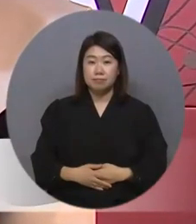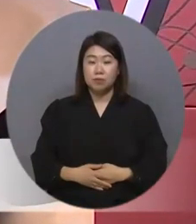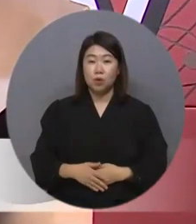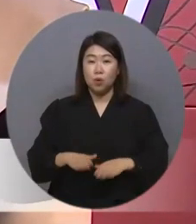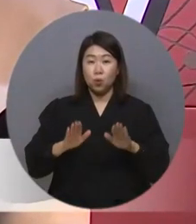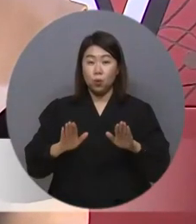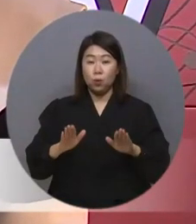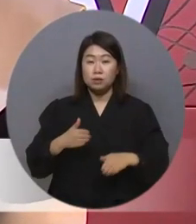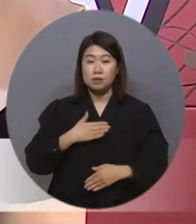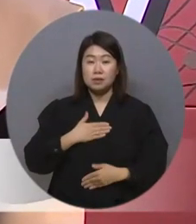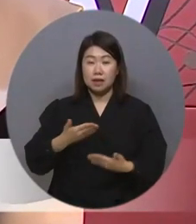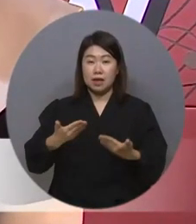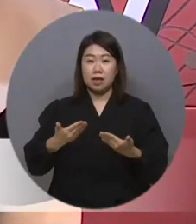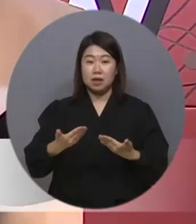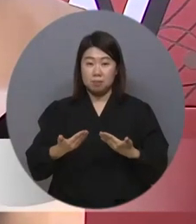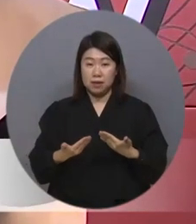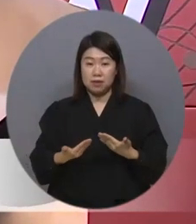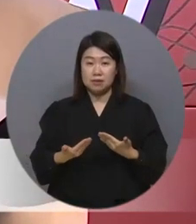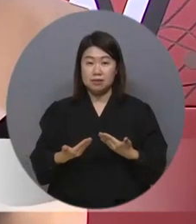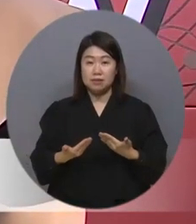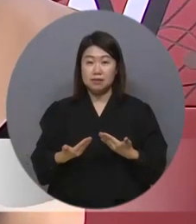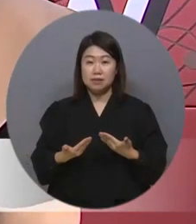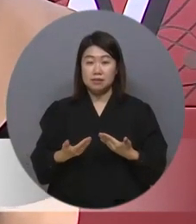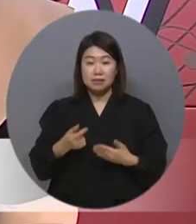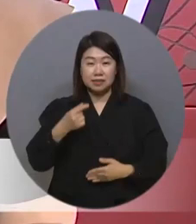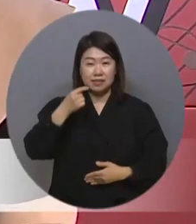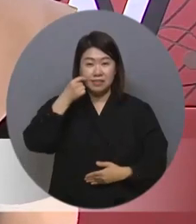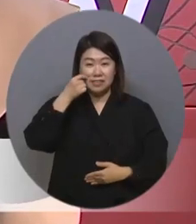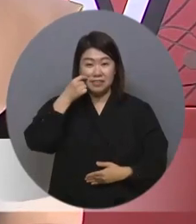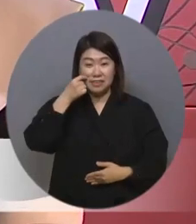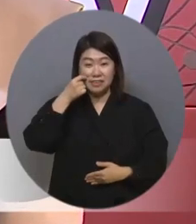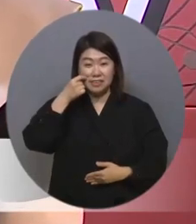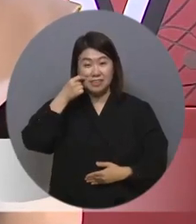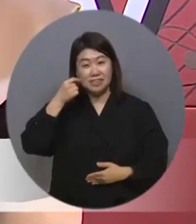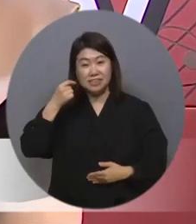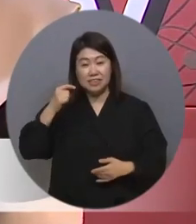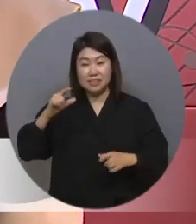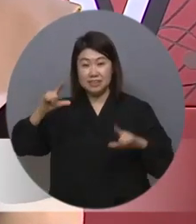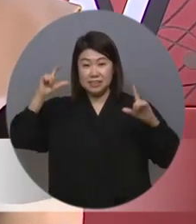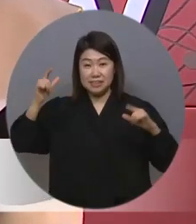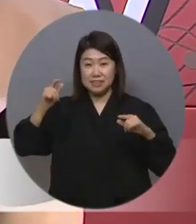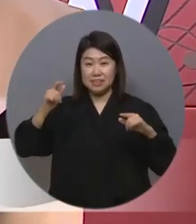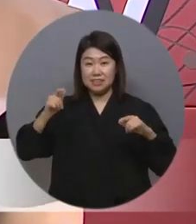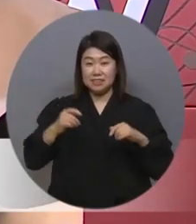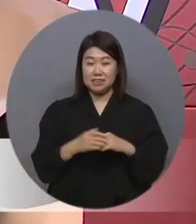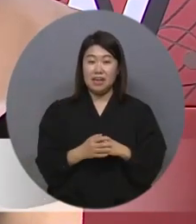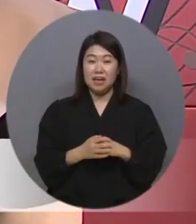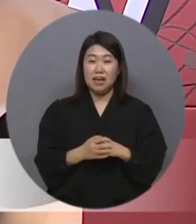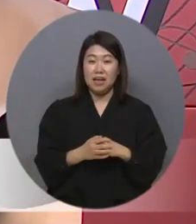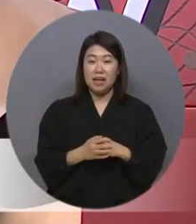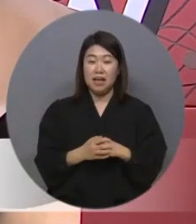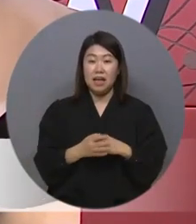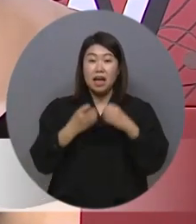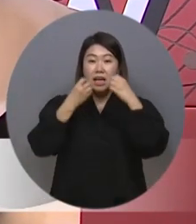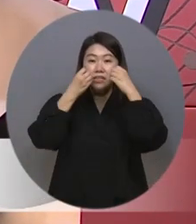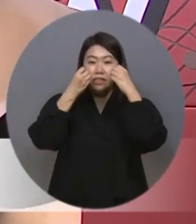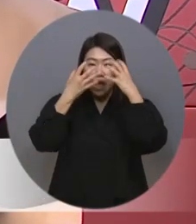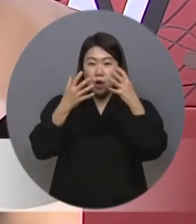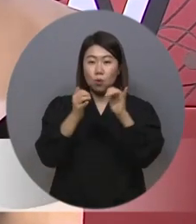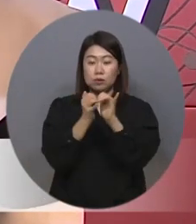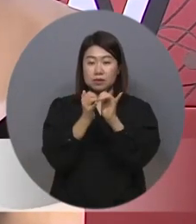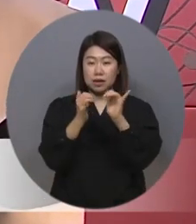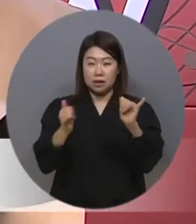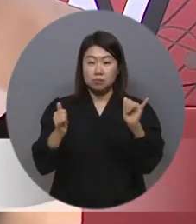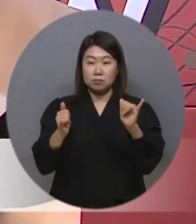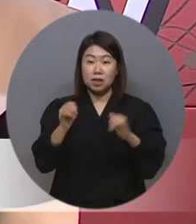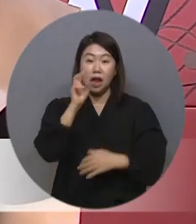제가 받은 상이 신세대 인기 가수 대상이거든요. 근데 또 신세대 가수분들도 정말 다